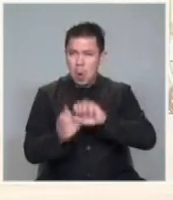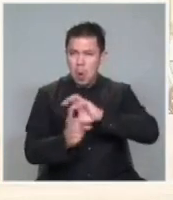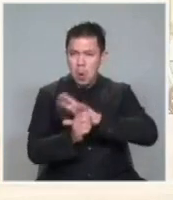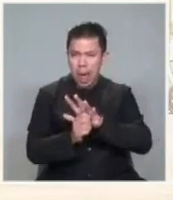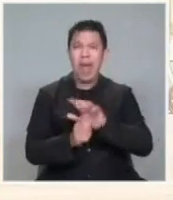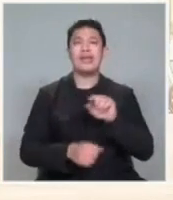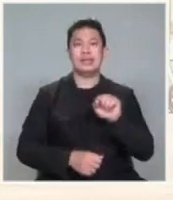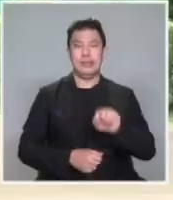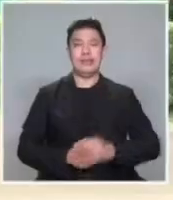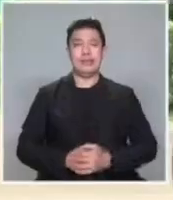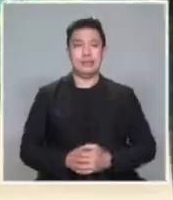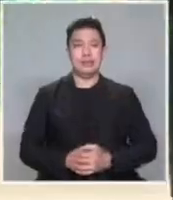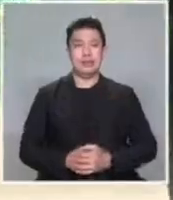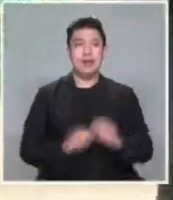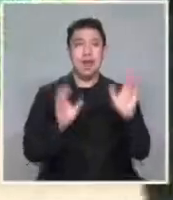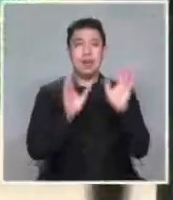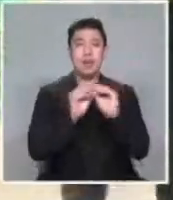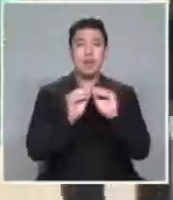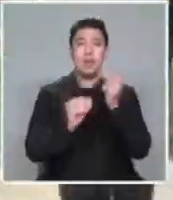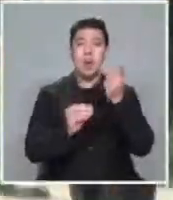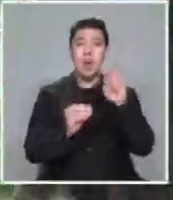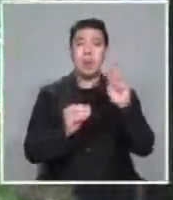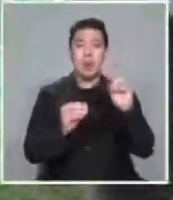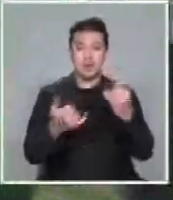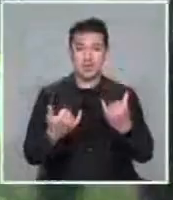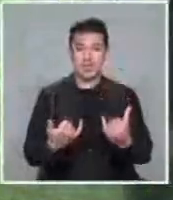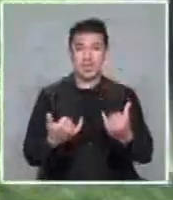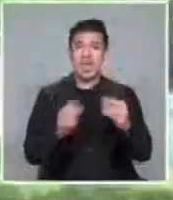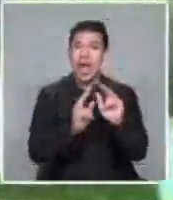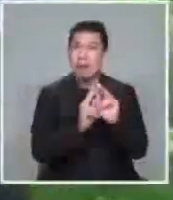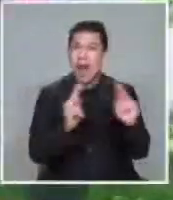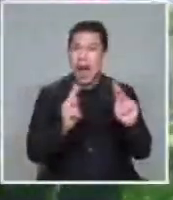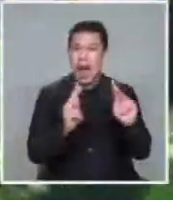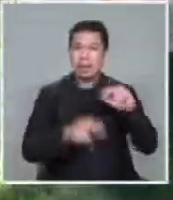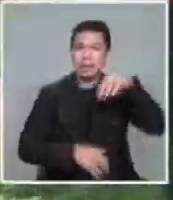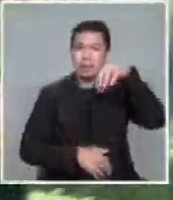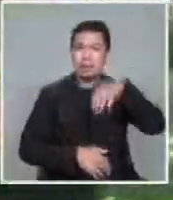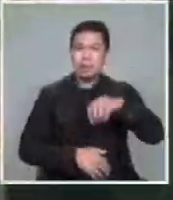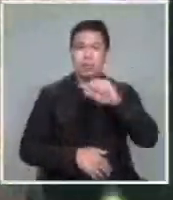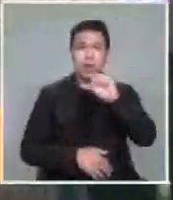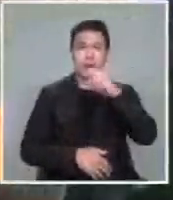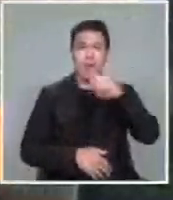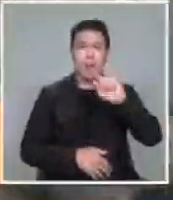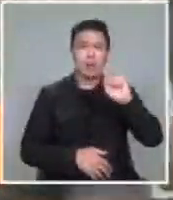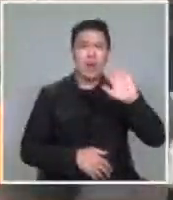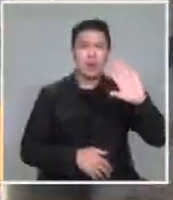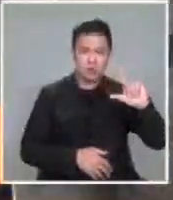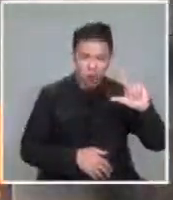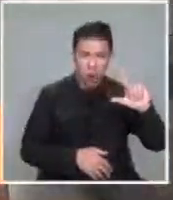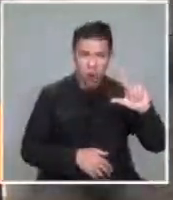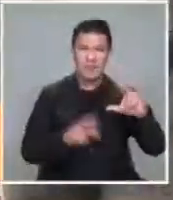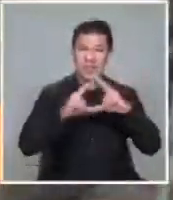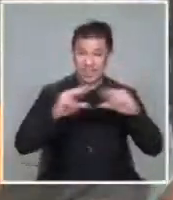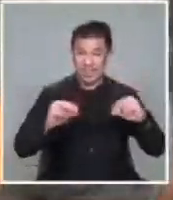ค่ะการประชุมคณะรัฐมนตรีในวันนี้นะคะคณะกรรมการสำนักงานหลักประกันสุขภาพแห่งชาติหรือสปส